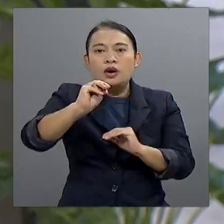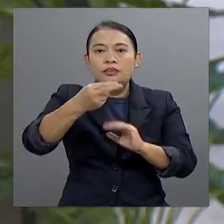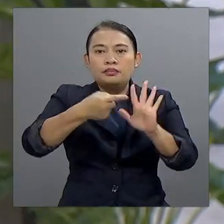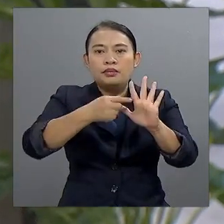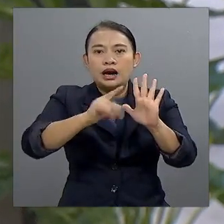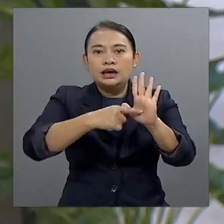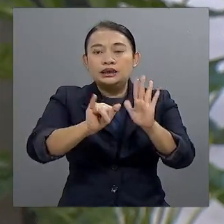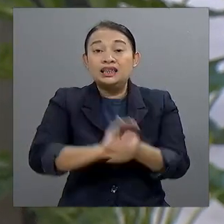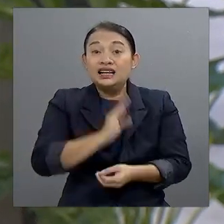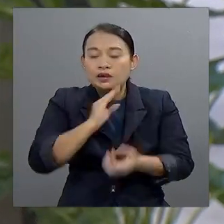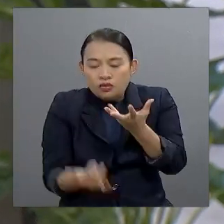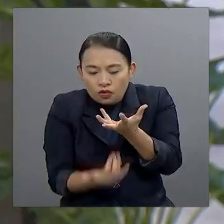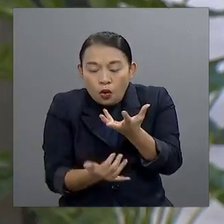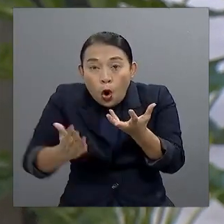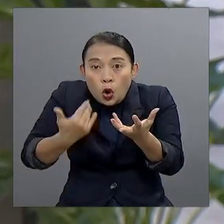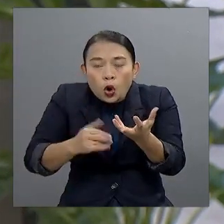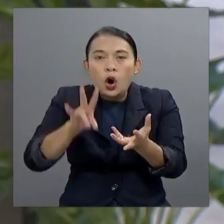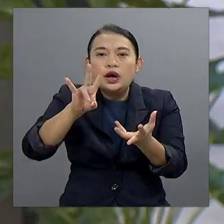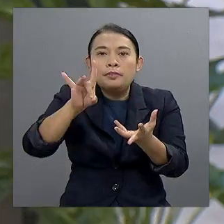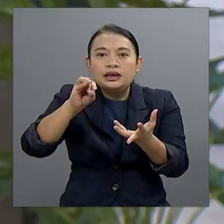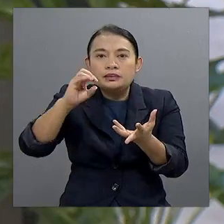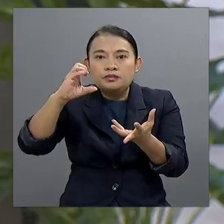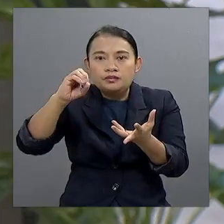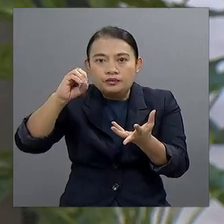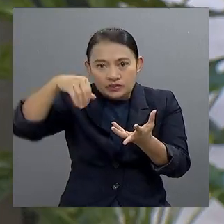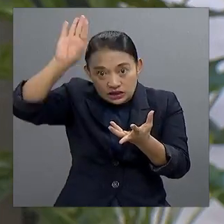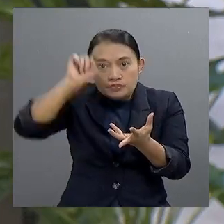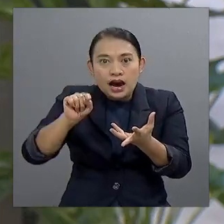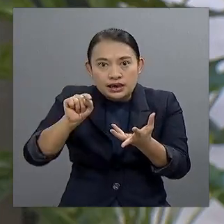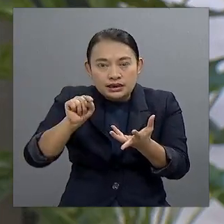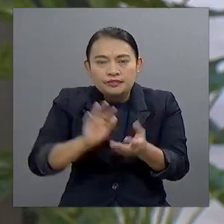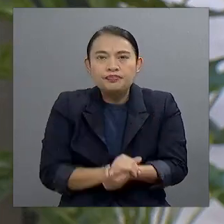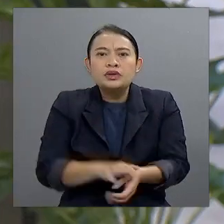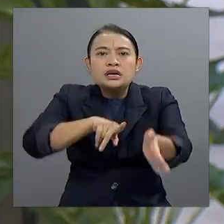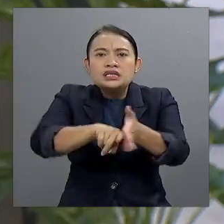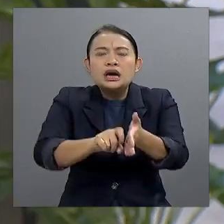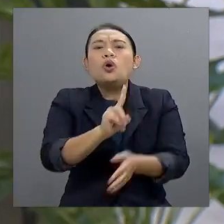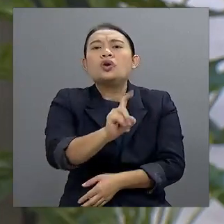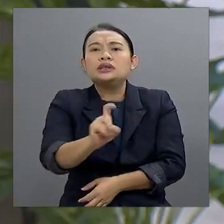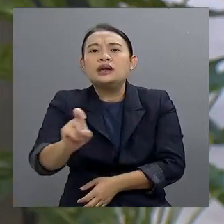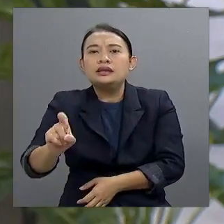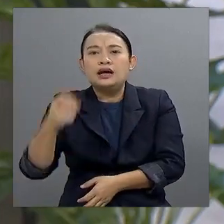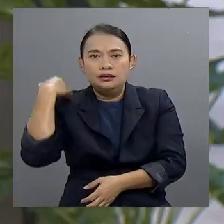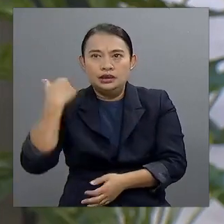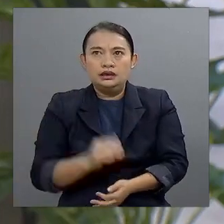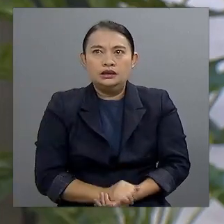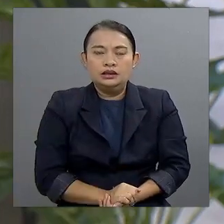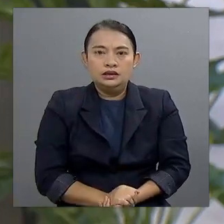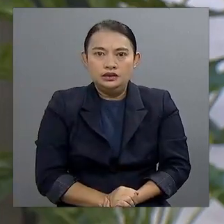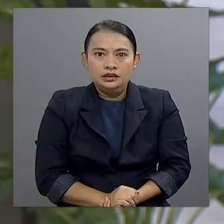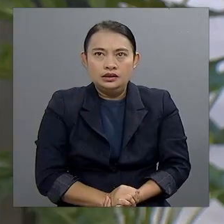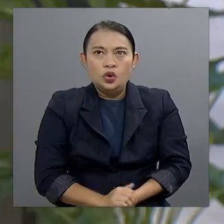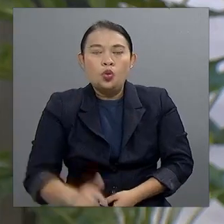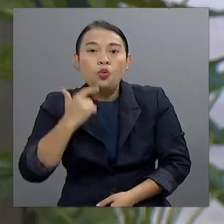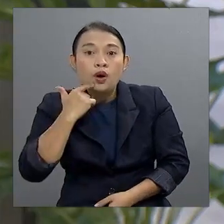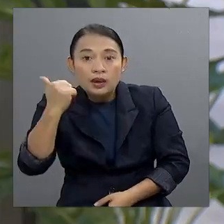องศาขึ้นไปในระยะเวลา1เนี่ยนะฮะก็สามารถที่จะฆ่าเชื้อได ้ ดังนั้นก็อย่าเขาเรียกว่าอย่าปิดกั้นความอร่อยด้วยความวิตกกังว